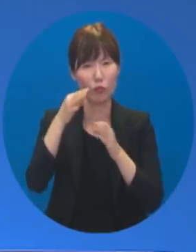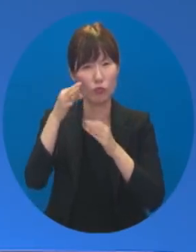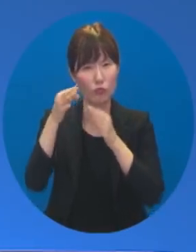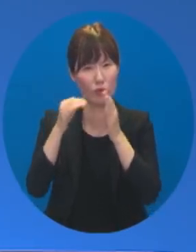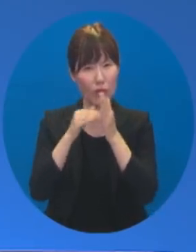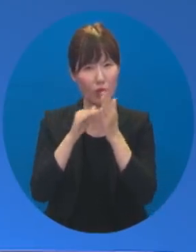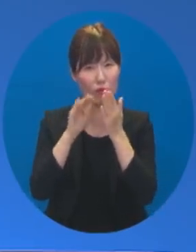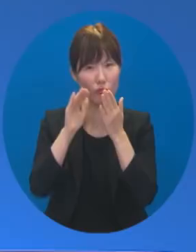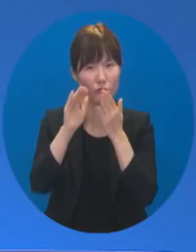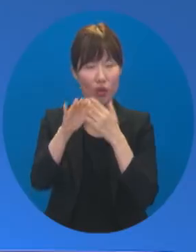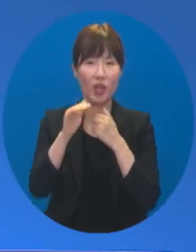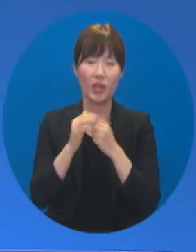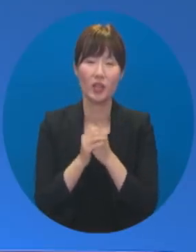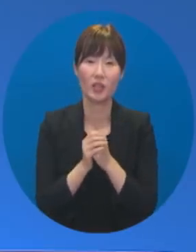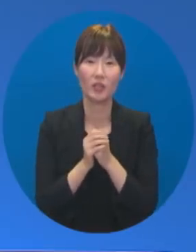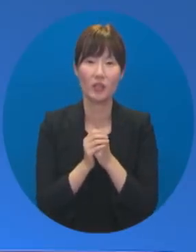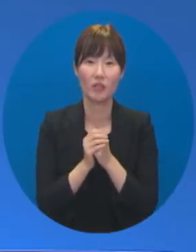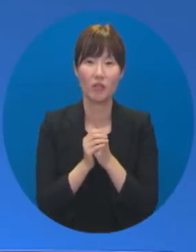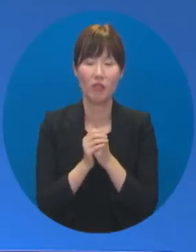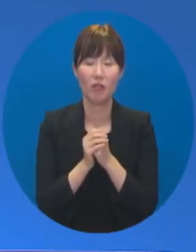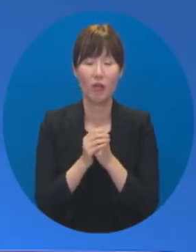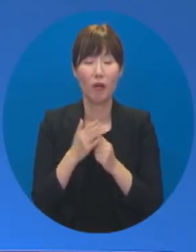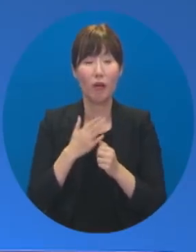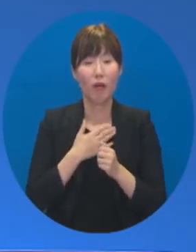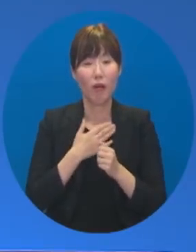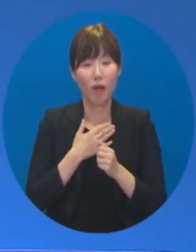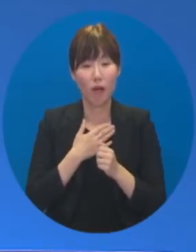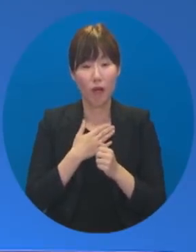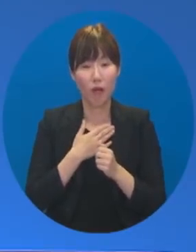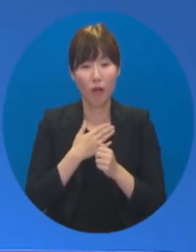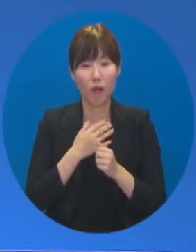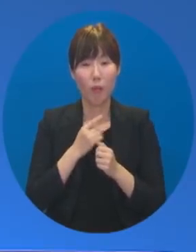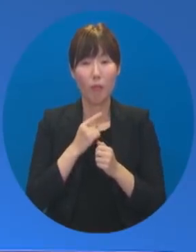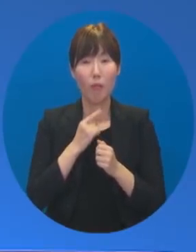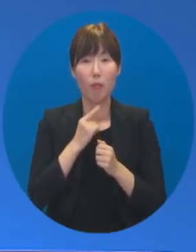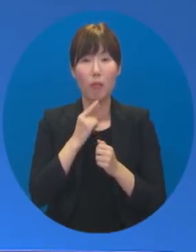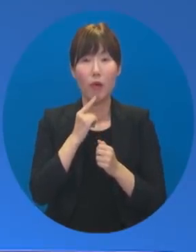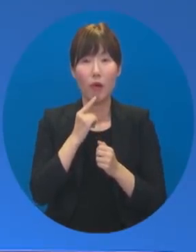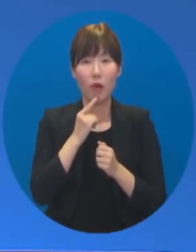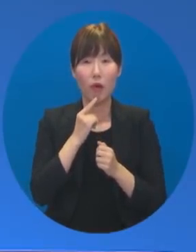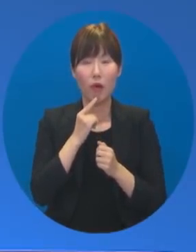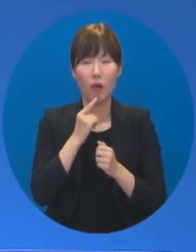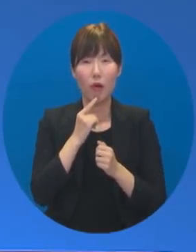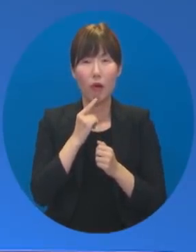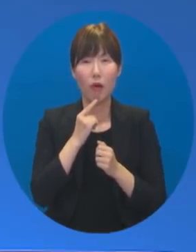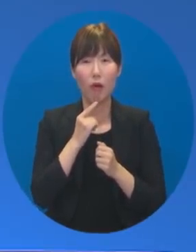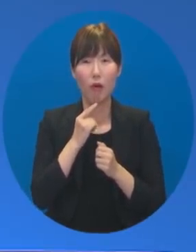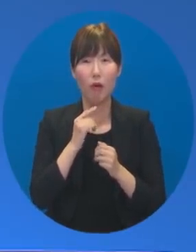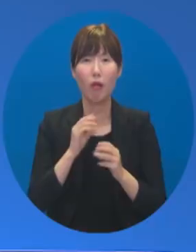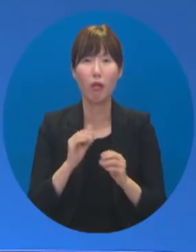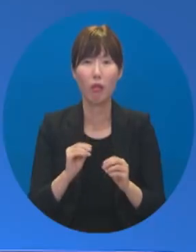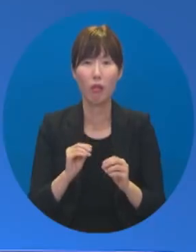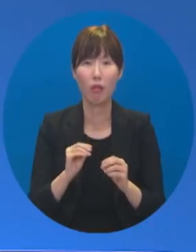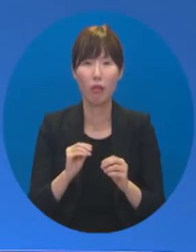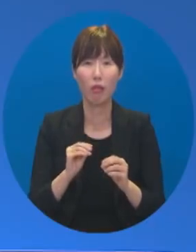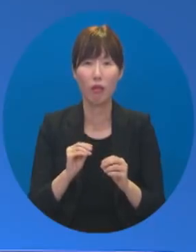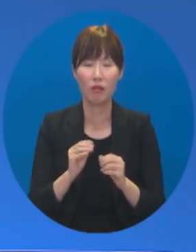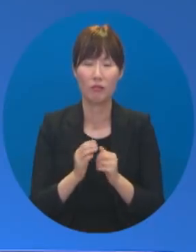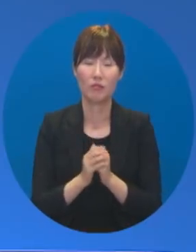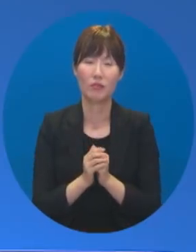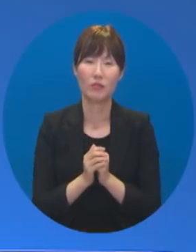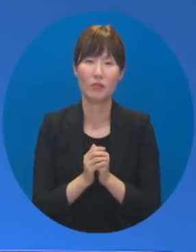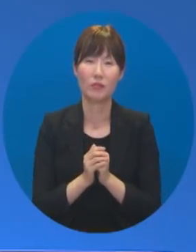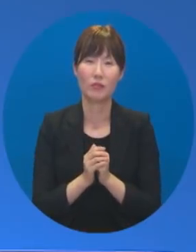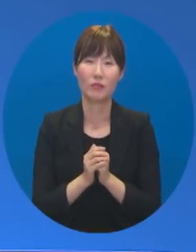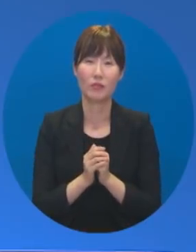뒤에 이야기를 무엇을 해야 될지 모르겠더라고요. 주님, 제 아들을